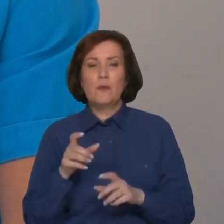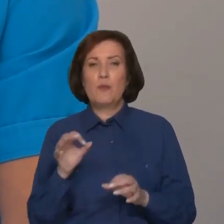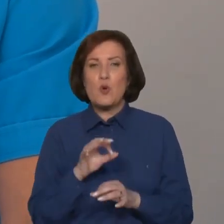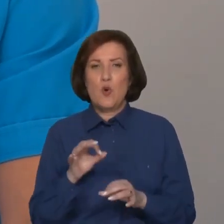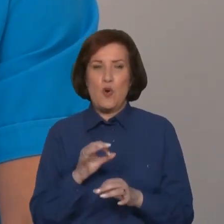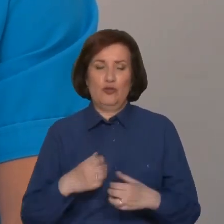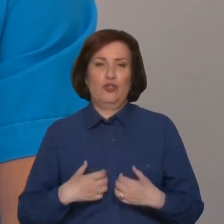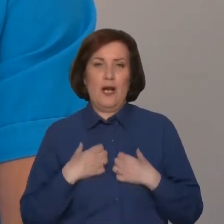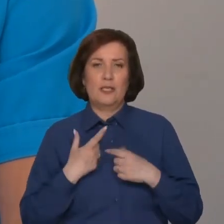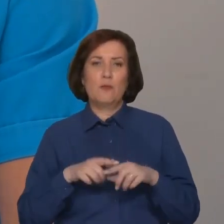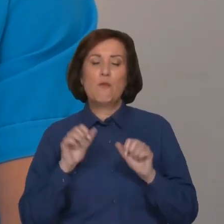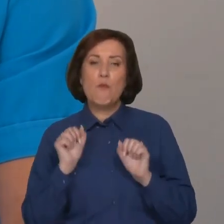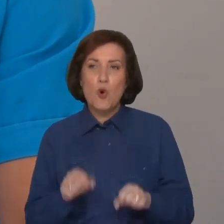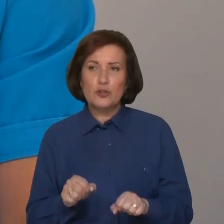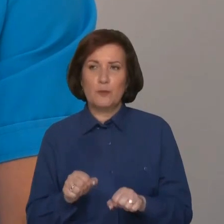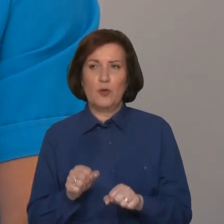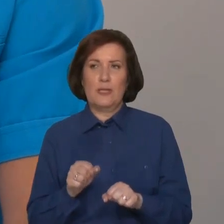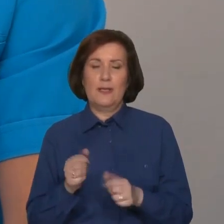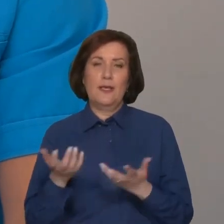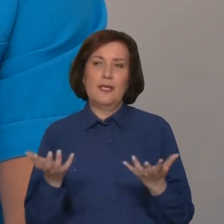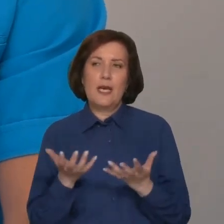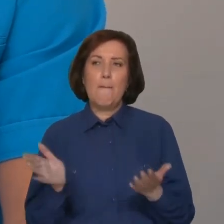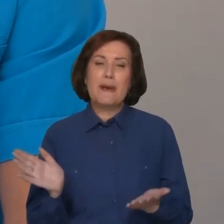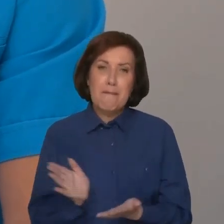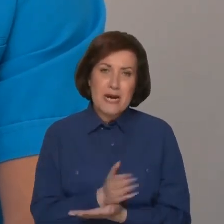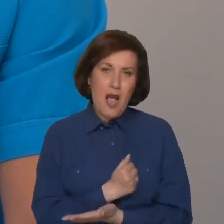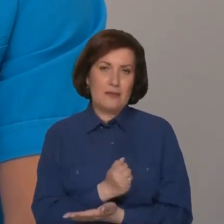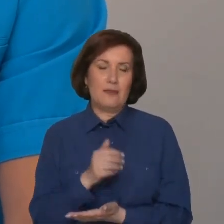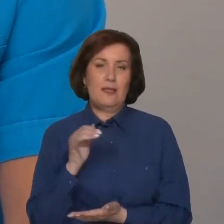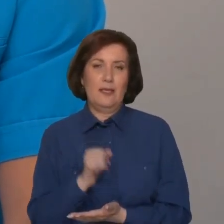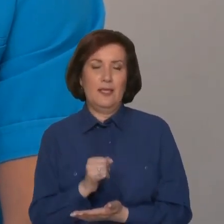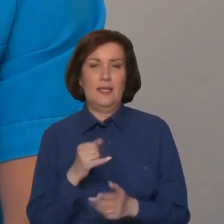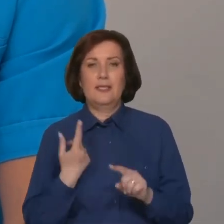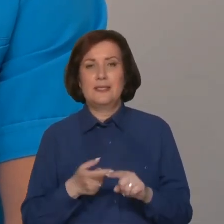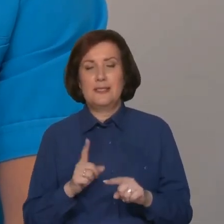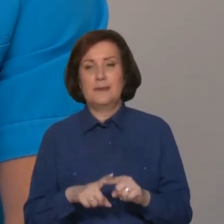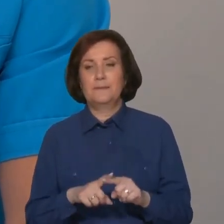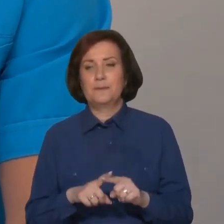про ці жахи, тому ми можемо їх якось прибрати і ці